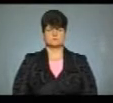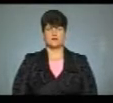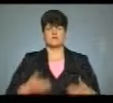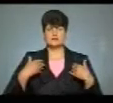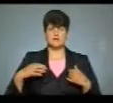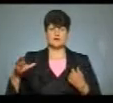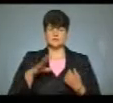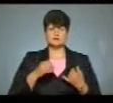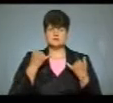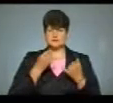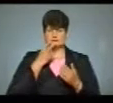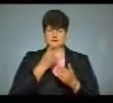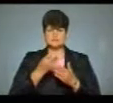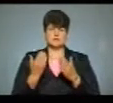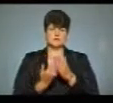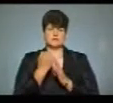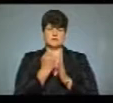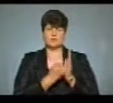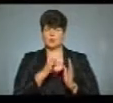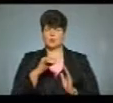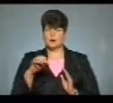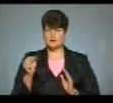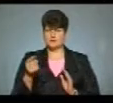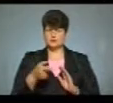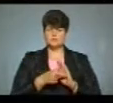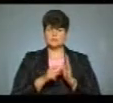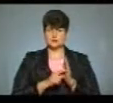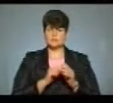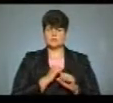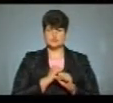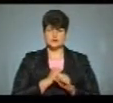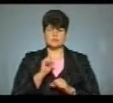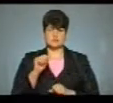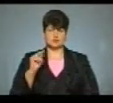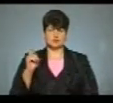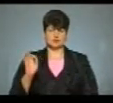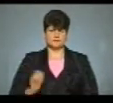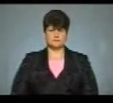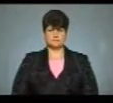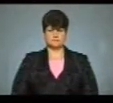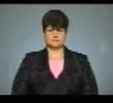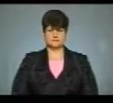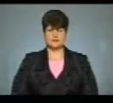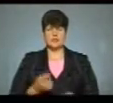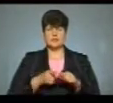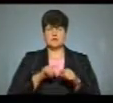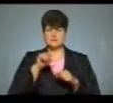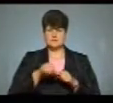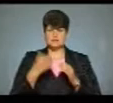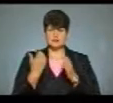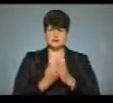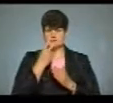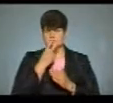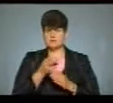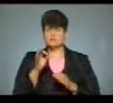Вітаю всіх, хто зараз з нами. Новини в ефірі телеканалу ЮА Тернопіль. У студії для вас працює Анастасія Чичко. І у цьому випуску дивіться про